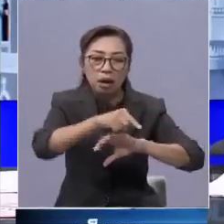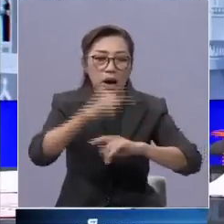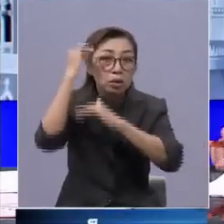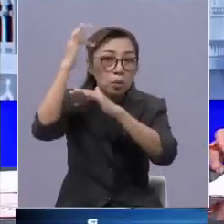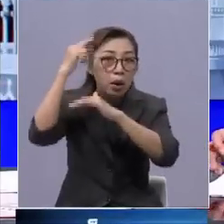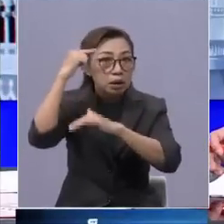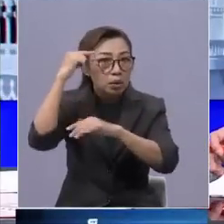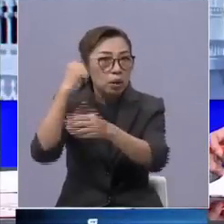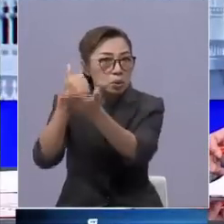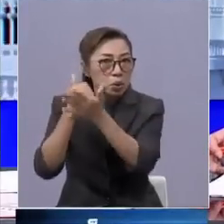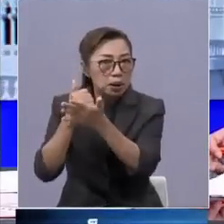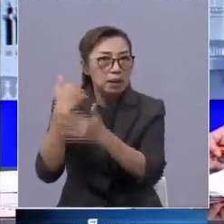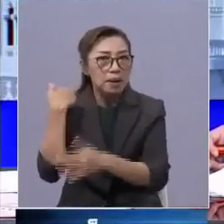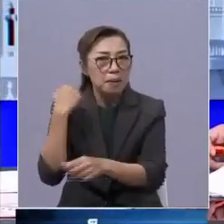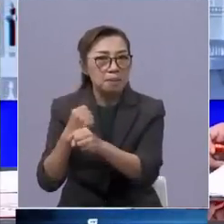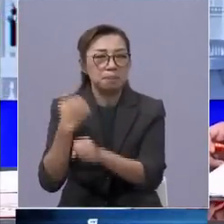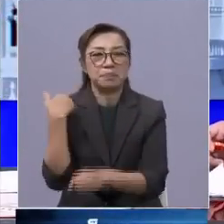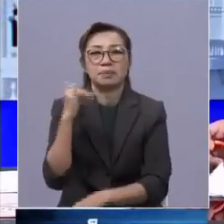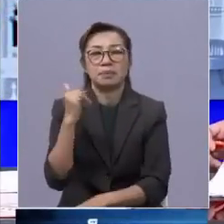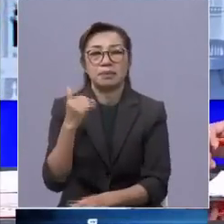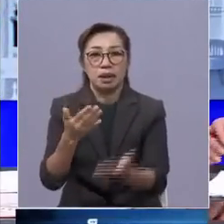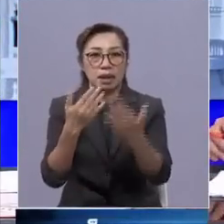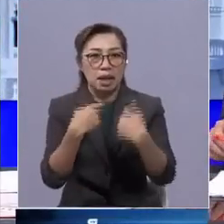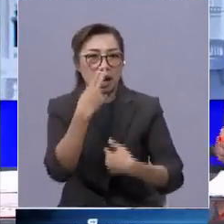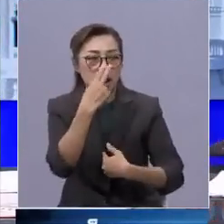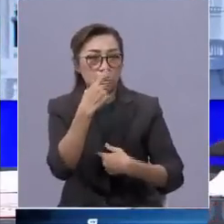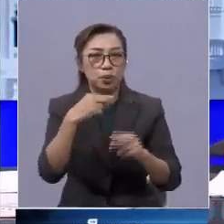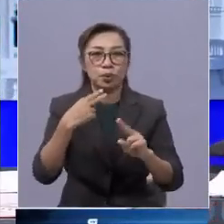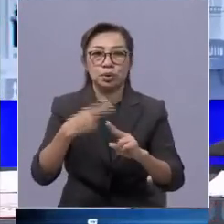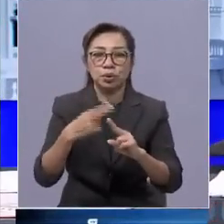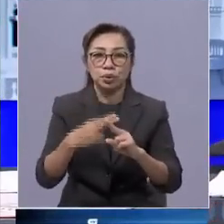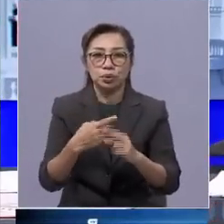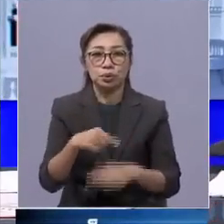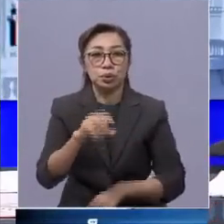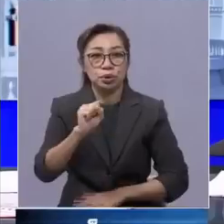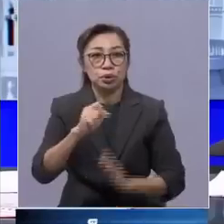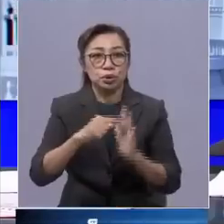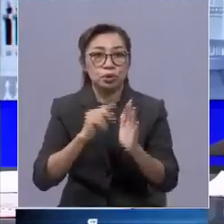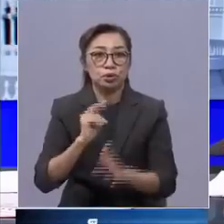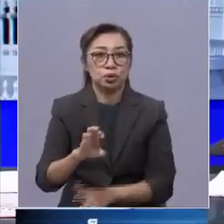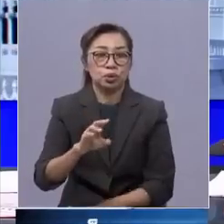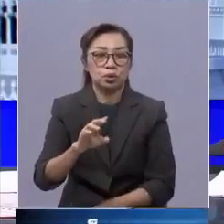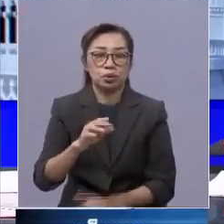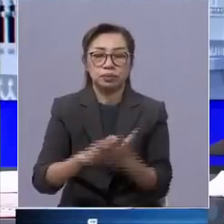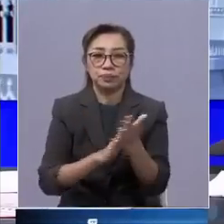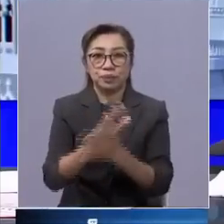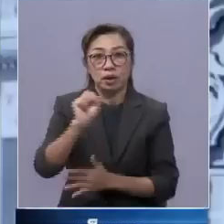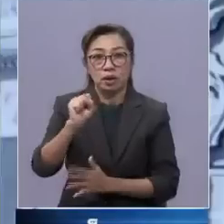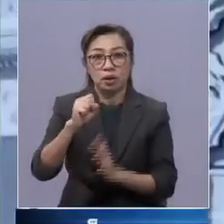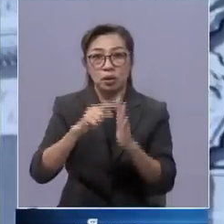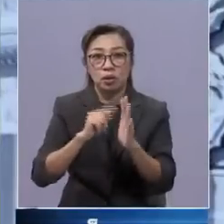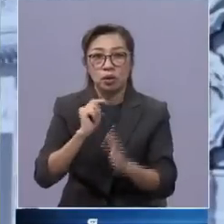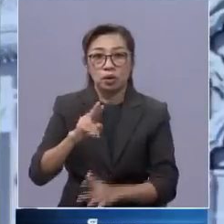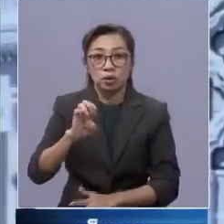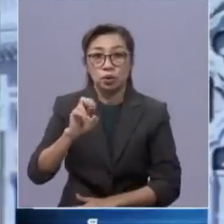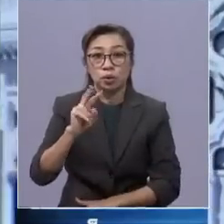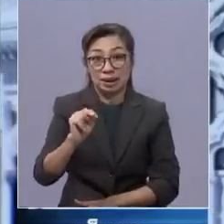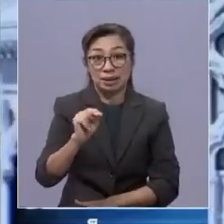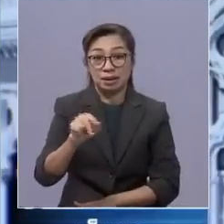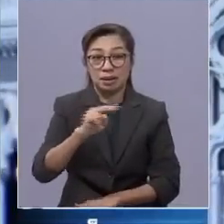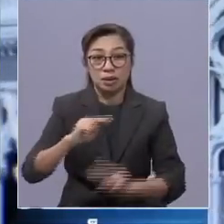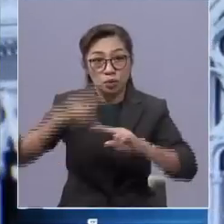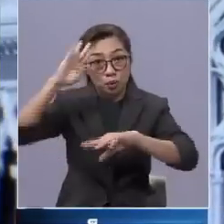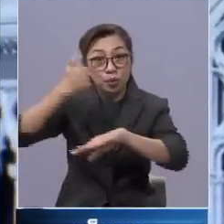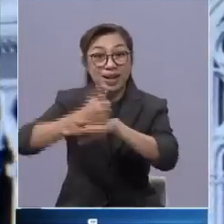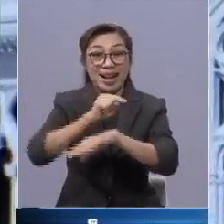อนนี้ ใช่ครับ ไปดูอีกหนึ่งคนครับคุณสุทินคลังแสงบิ๊กทินนะฮะเมื่อวานนี้โอ้โหภาพที่ปรากฏก็คือได้รับ